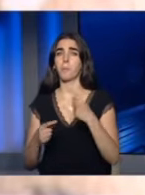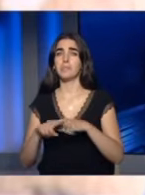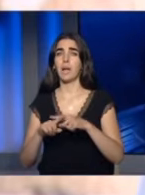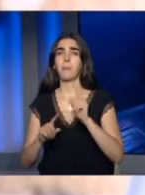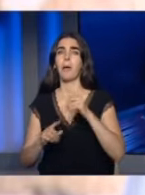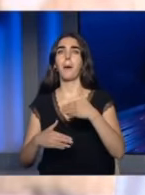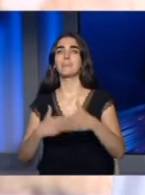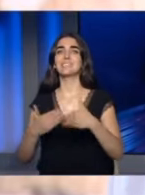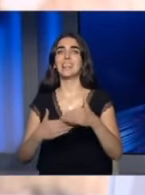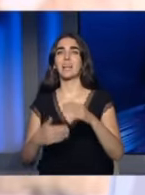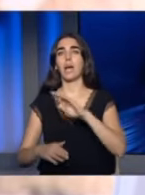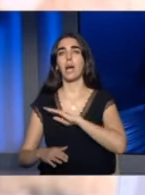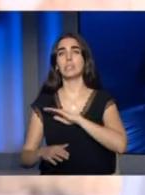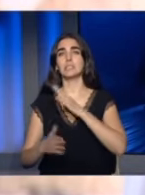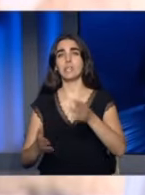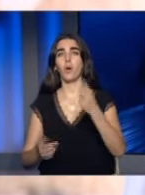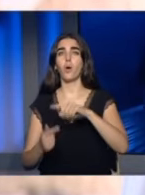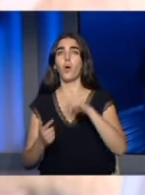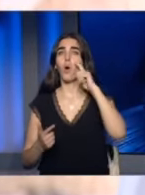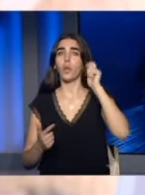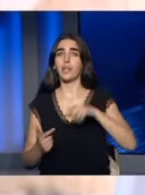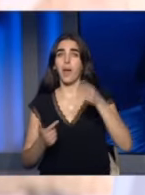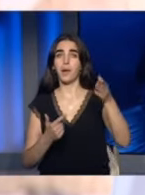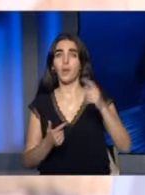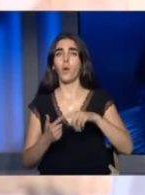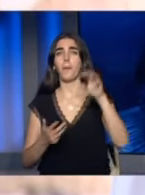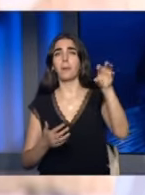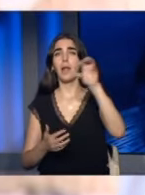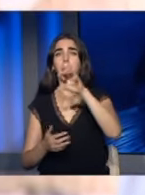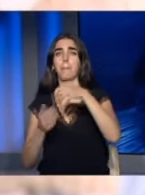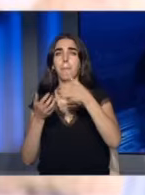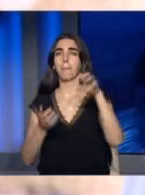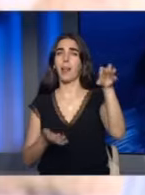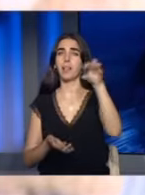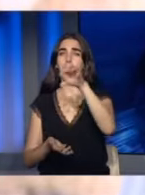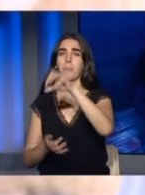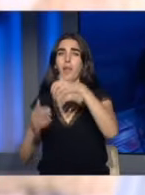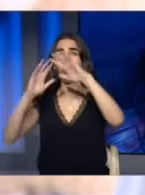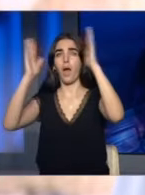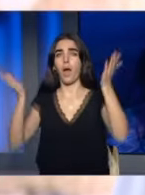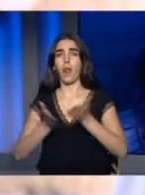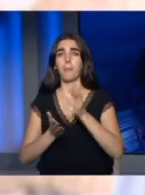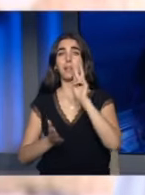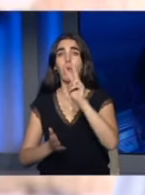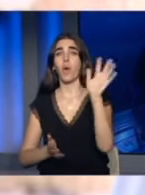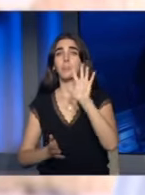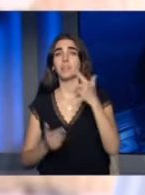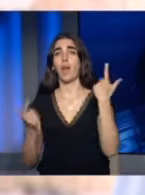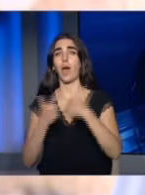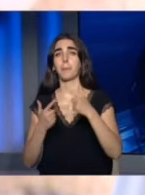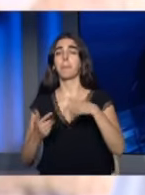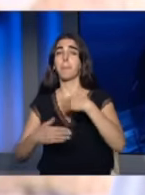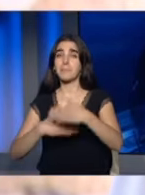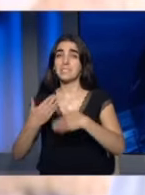الله ما كانوا صلبوا المسيح الحرب اللي عم بتصير بغزه وباوك